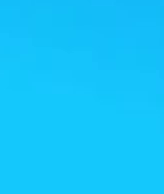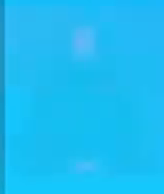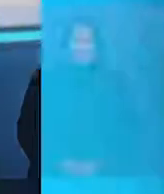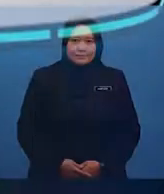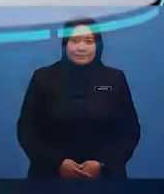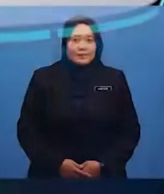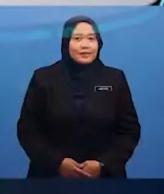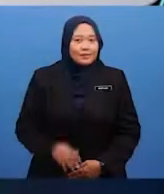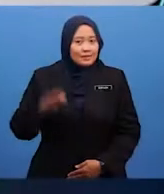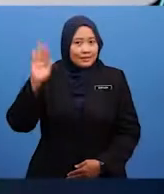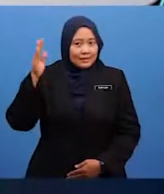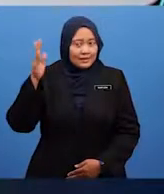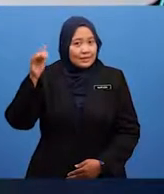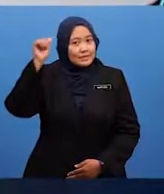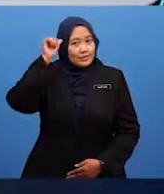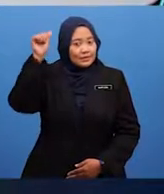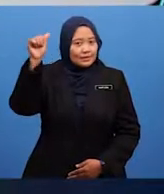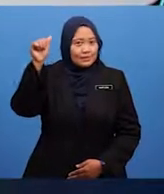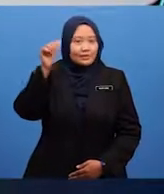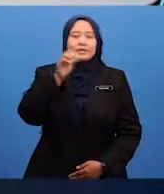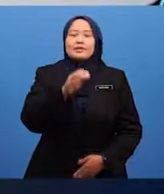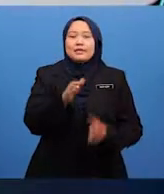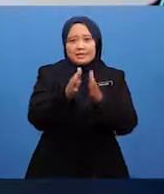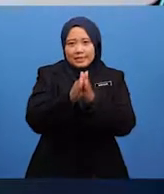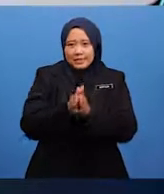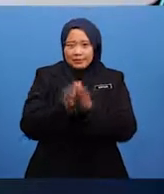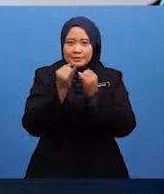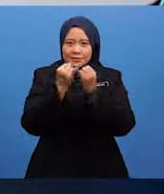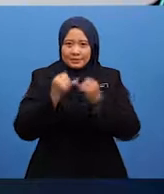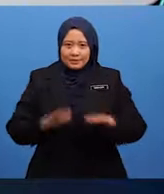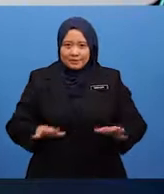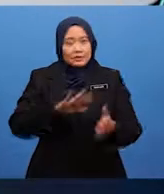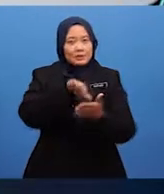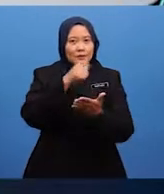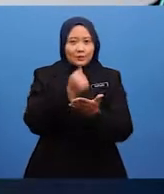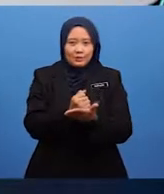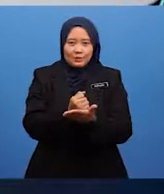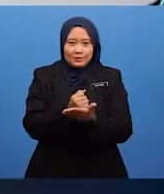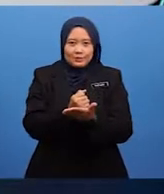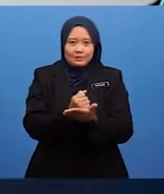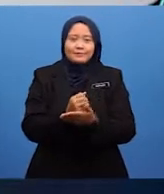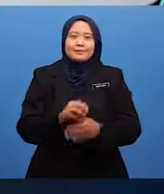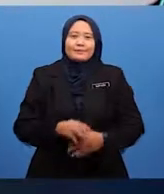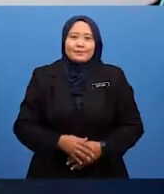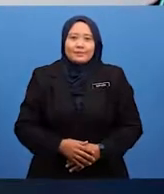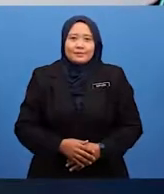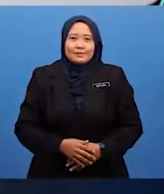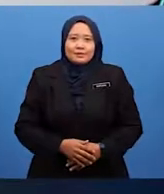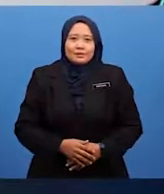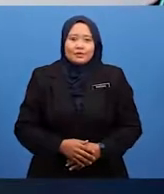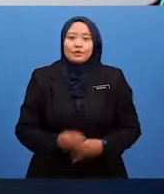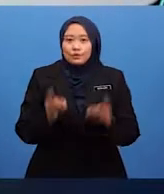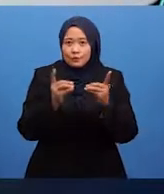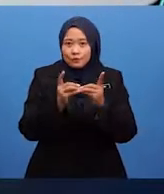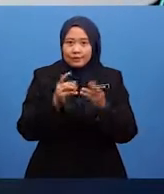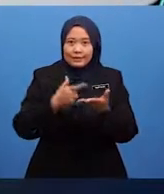Hai assalamualaikum dan salam sejahtera Apa kabar semua pelajar-pelajar di luar sana jaraknya siap-siaplah ke kembali bersama dengan saya